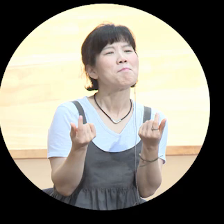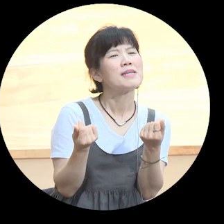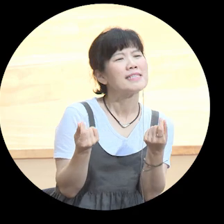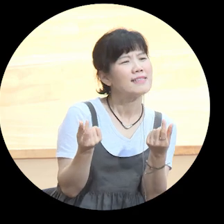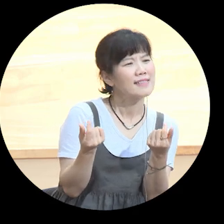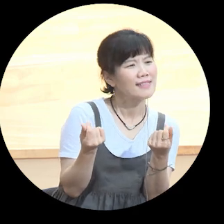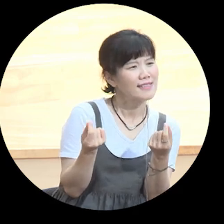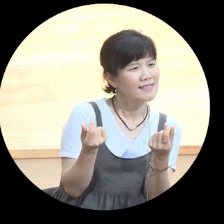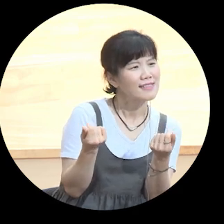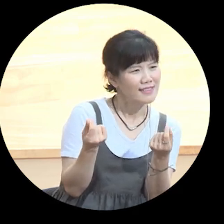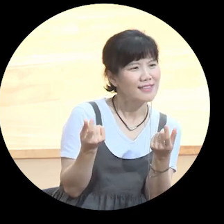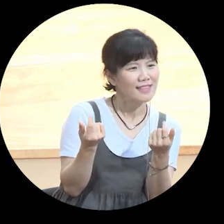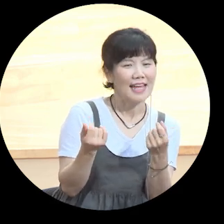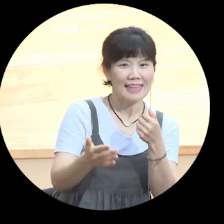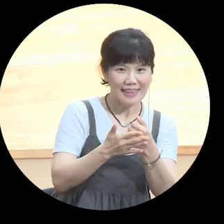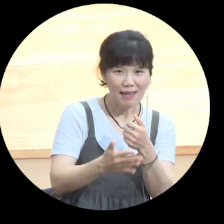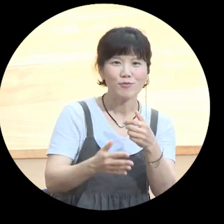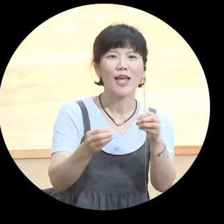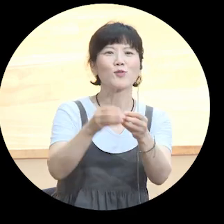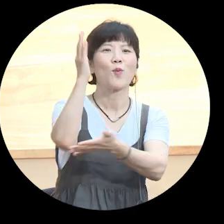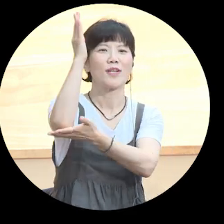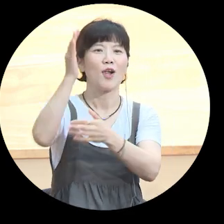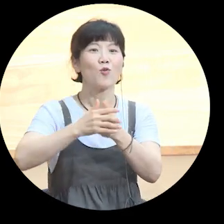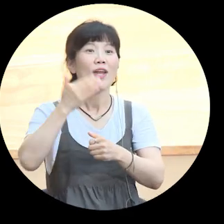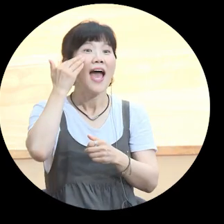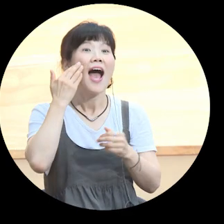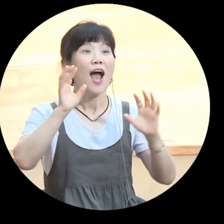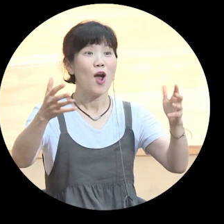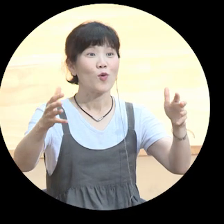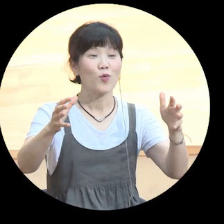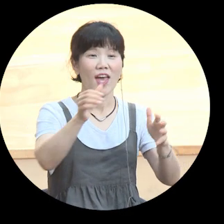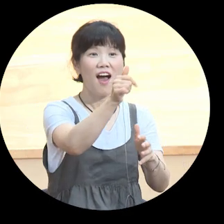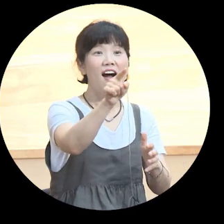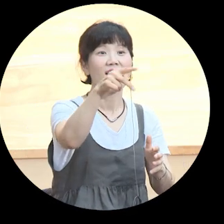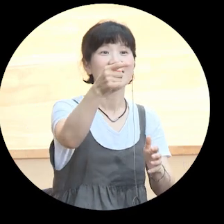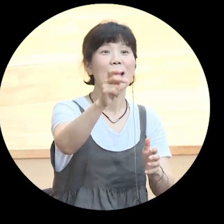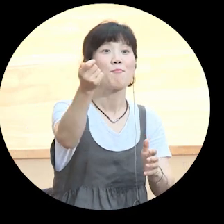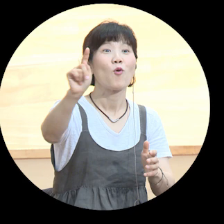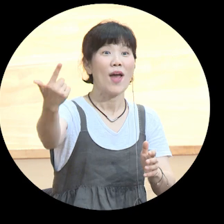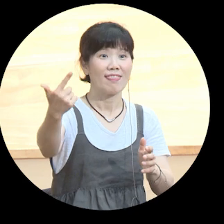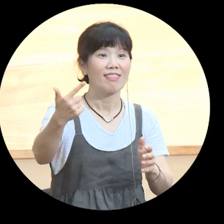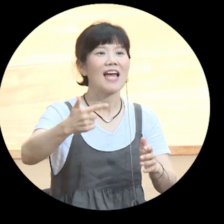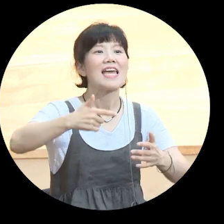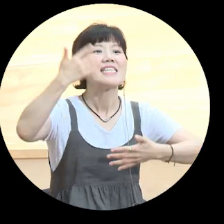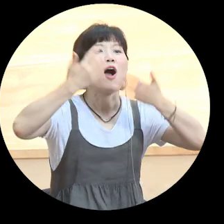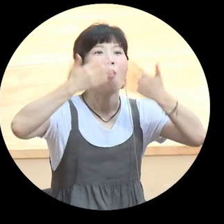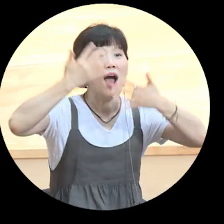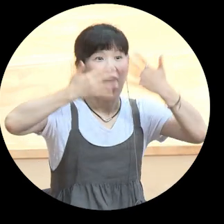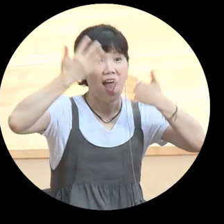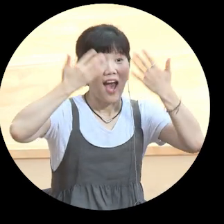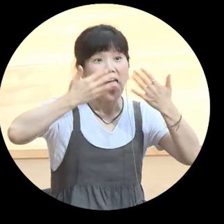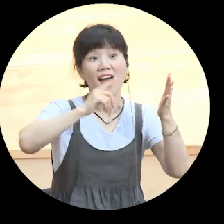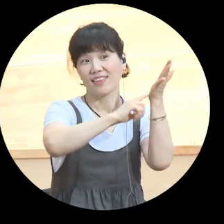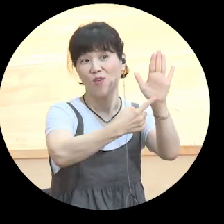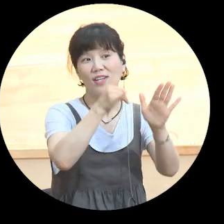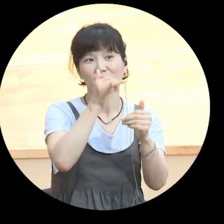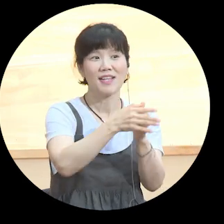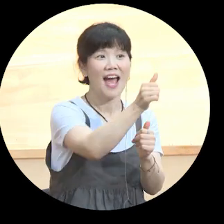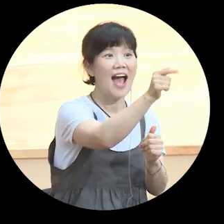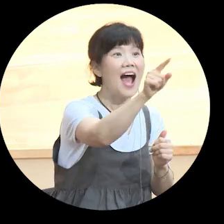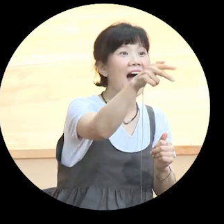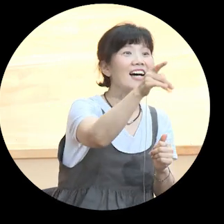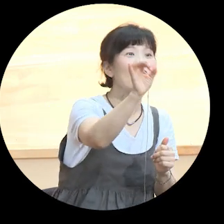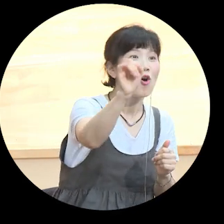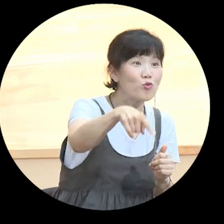그래서 우리나라에서는 허삼관 이란 이름으로 영화도 만들어서 3관 하정우가 감독을 하고 하정우 씨가